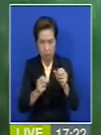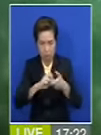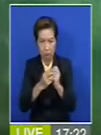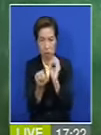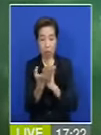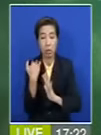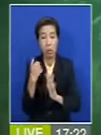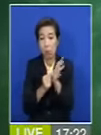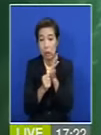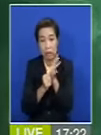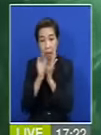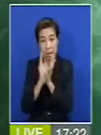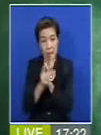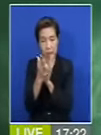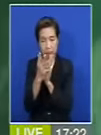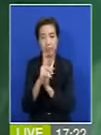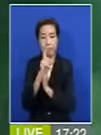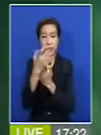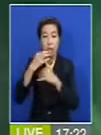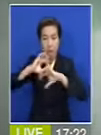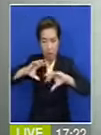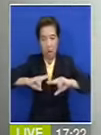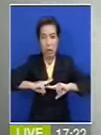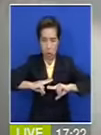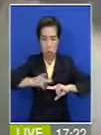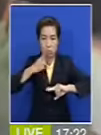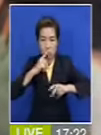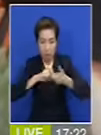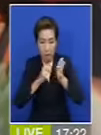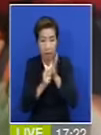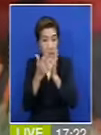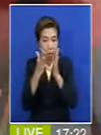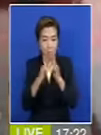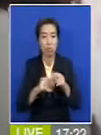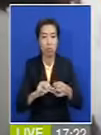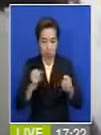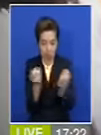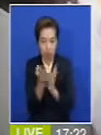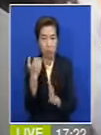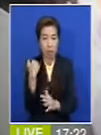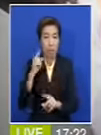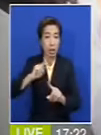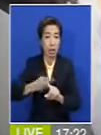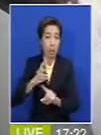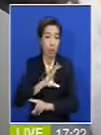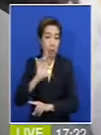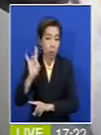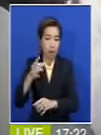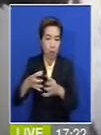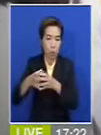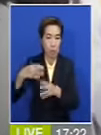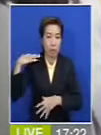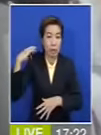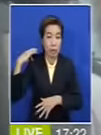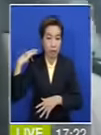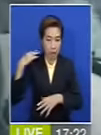ม่ได้รับการแก้ไขอย่างเป็นรูปธรรมทั้งจากภาครัฐและภาคเอกชนล่าสุดในวันทะเลโลก8มิถุนายนกลุ่มอาสาสมัครนักด